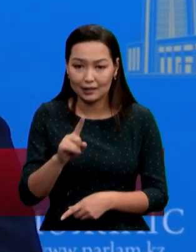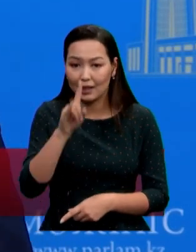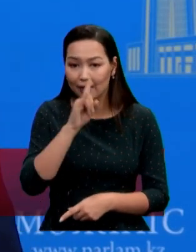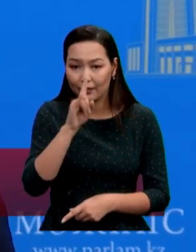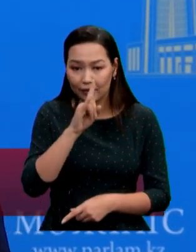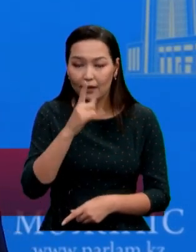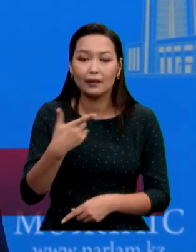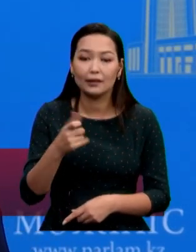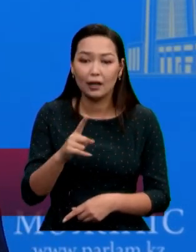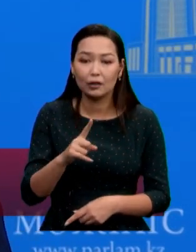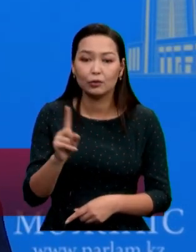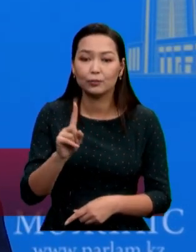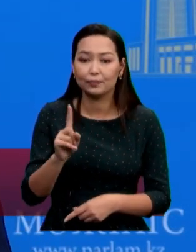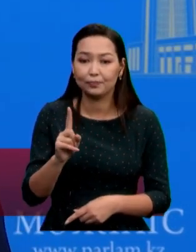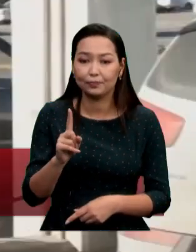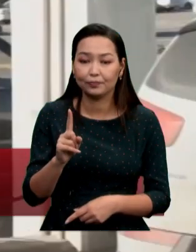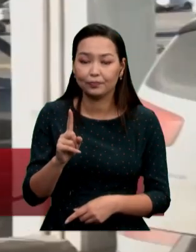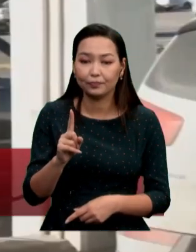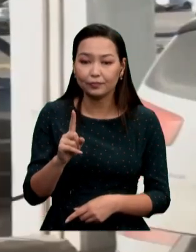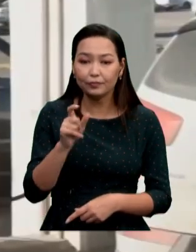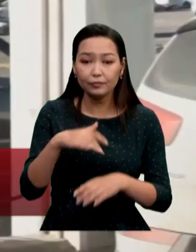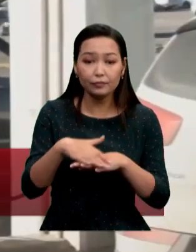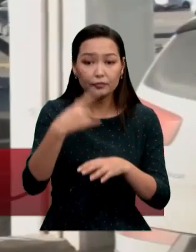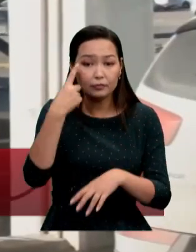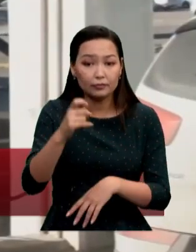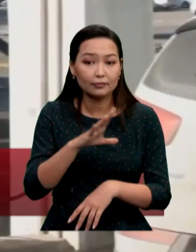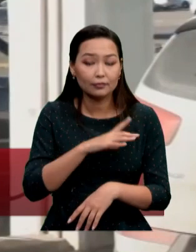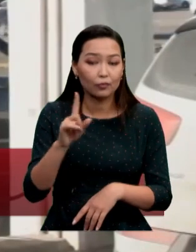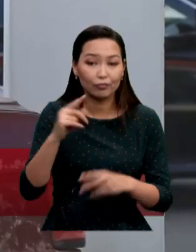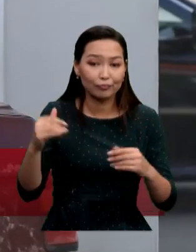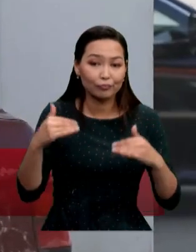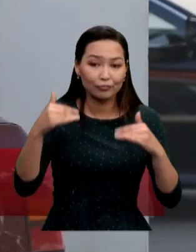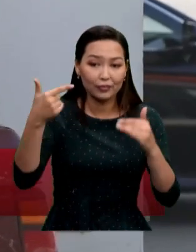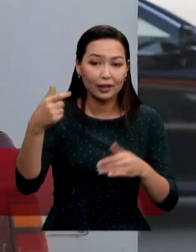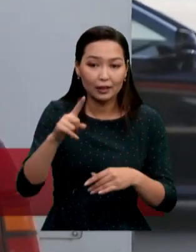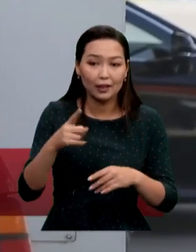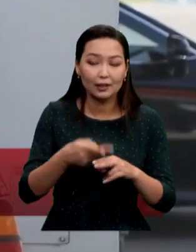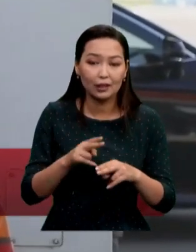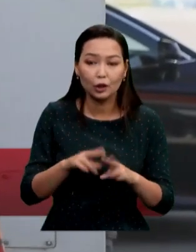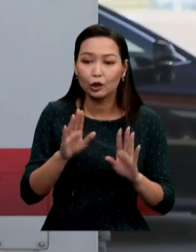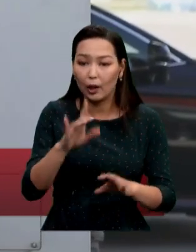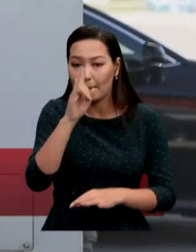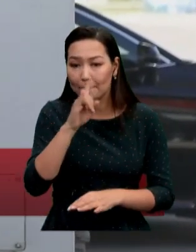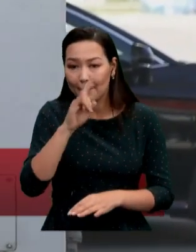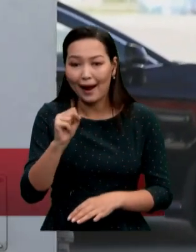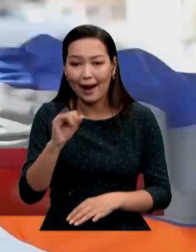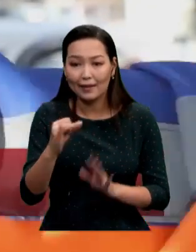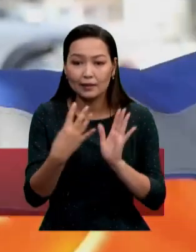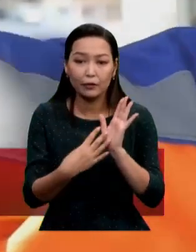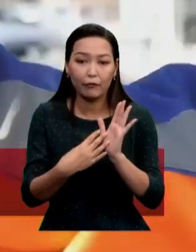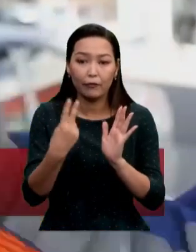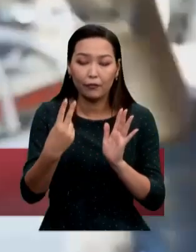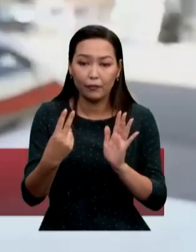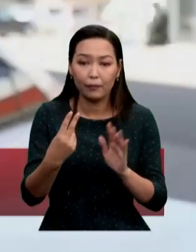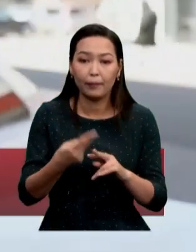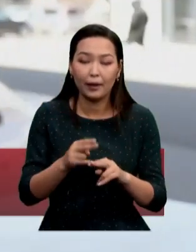нефтяного газа, чтобы развернуть на внутренний рынок. Эксперты предупреждают, нехватка газа приведет к спросу на бензин ходовой марки АИ-92. И